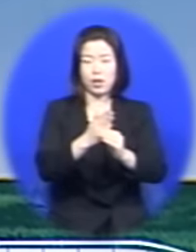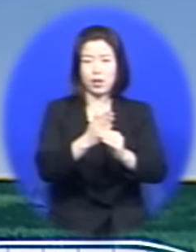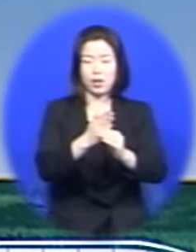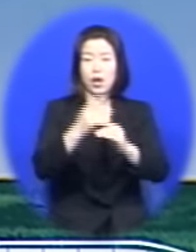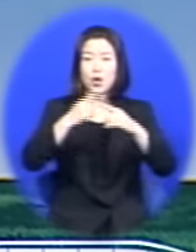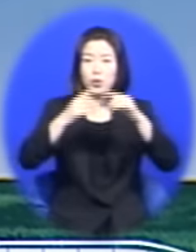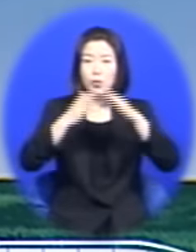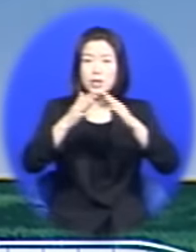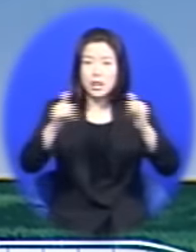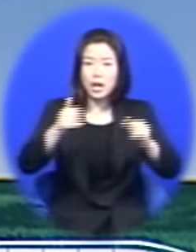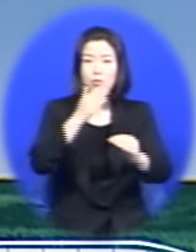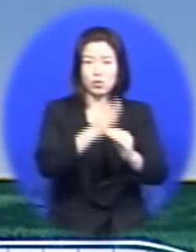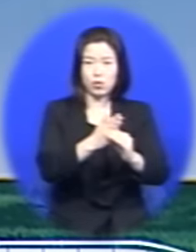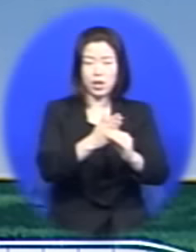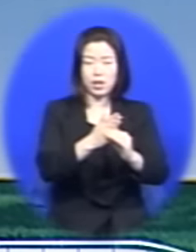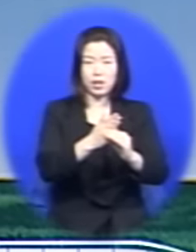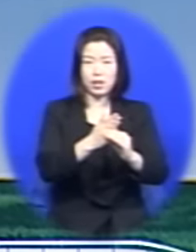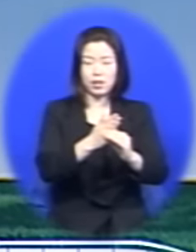교인들 중에